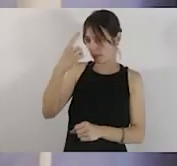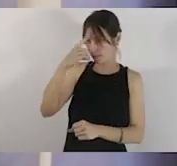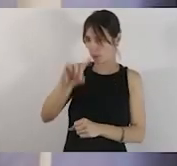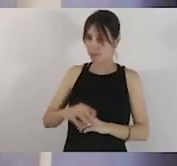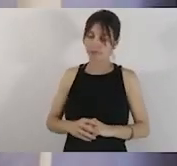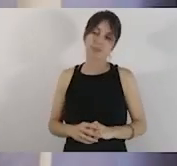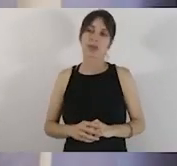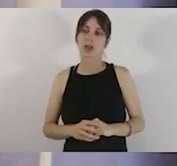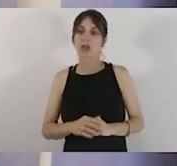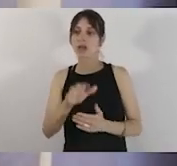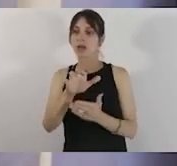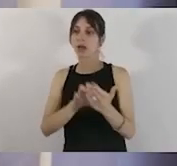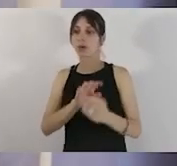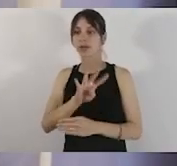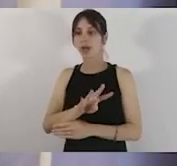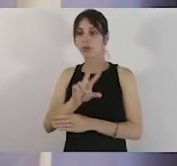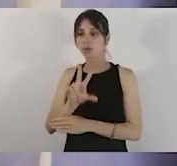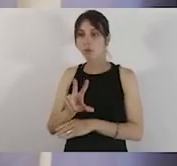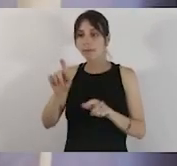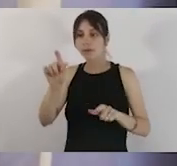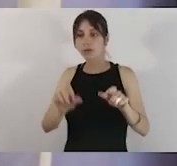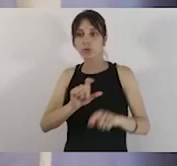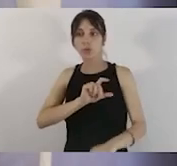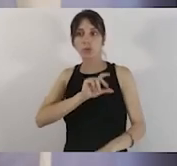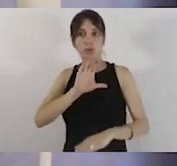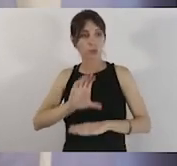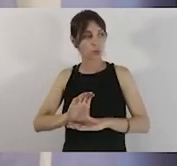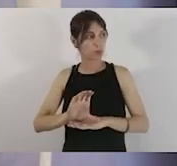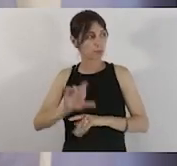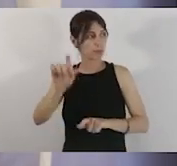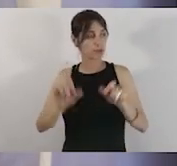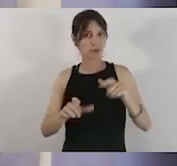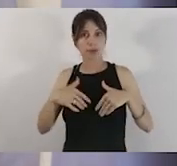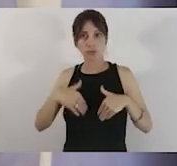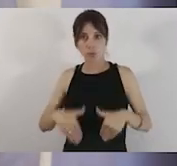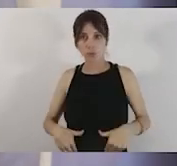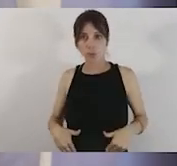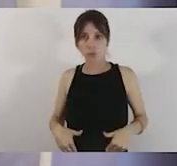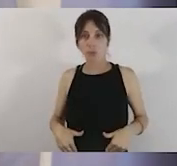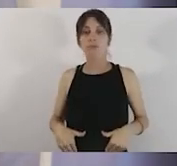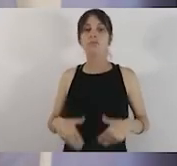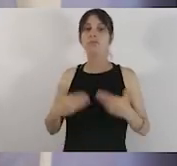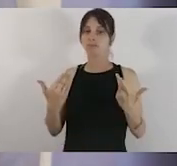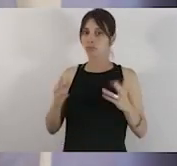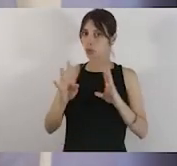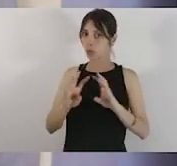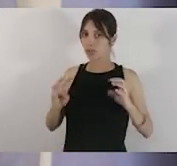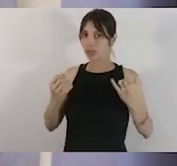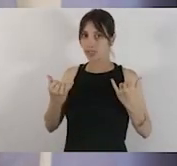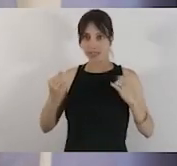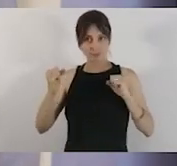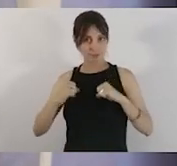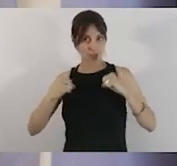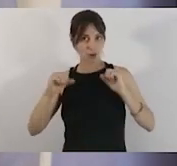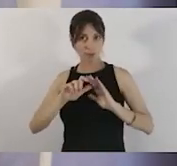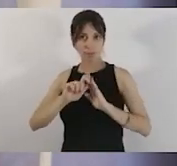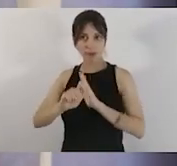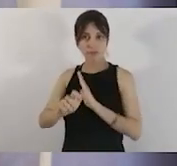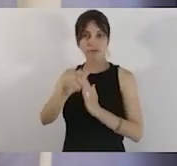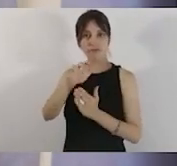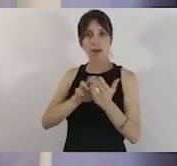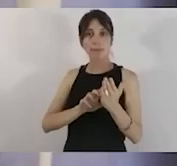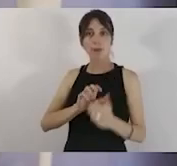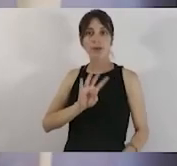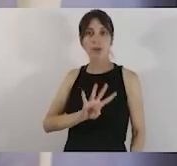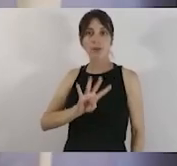Bravo. Sur le rapport 43, y a-t-il des contre ? Des abstentions ? Avis favorable du Conseil. Le rapport 44,